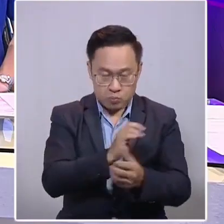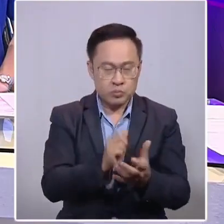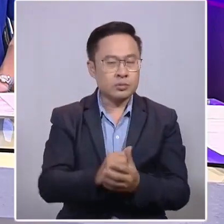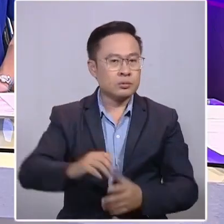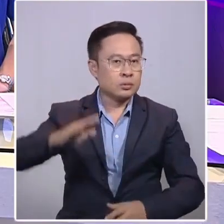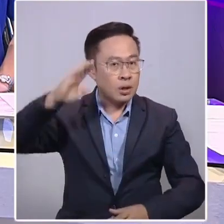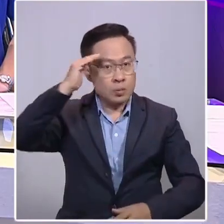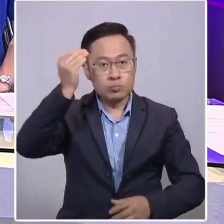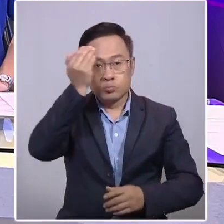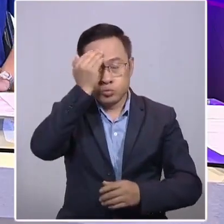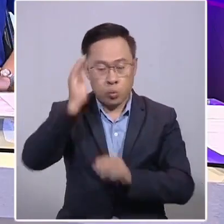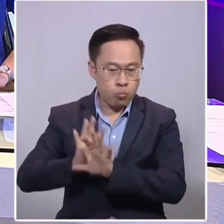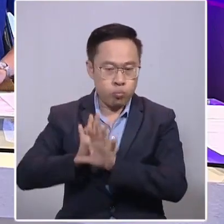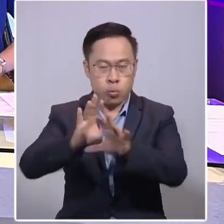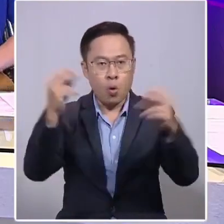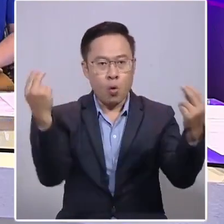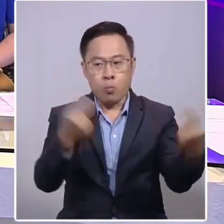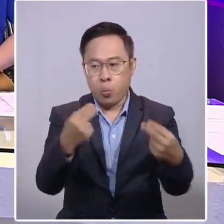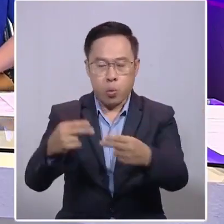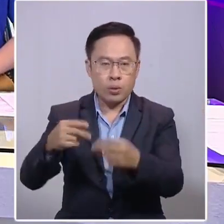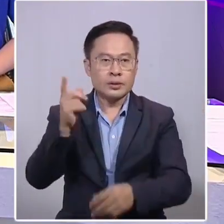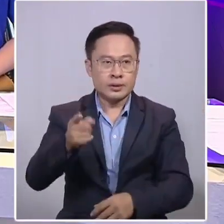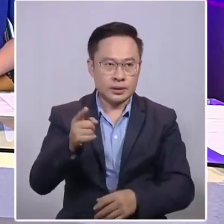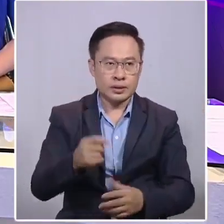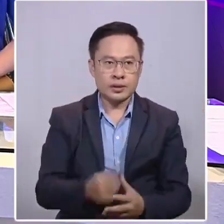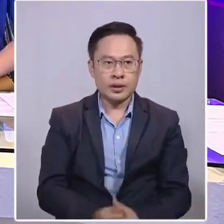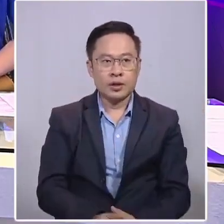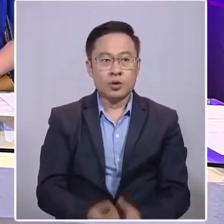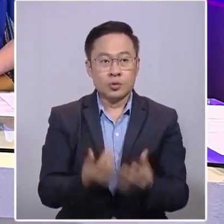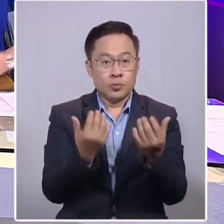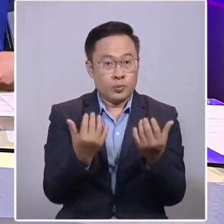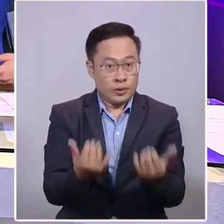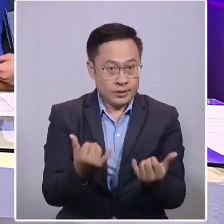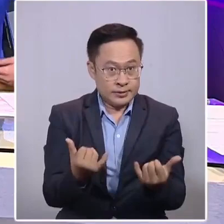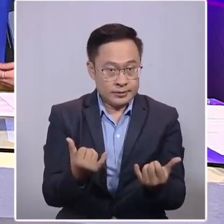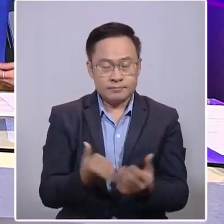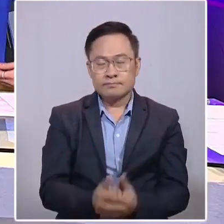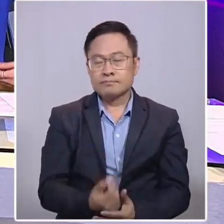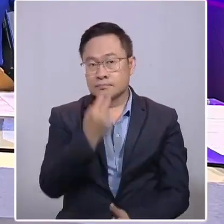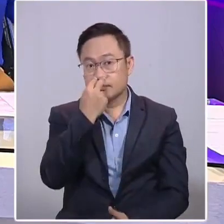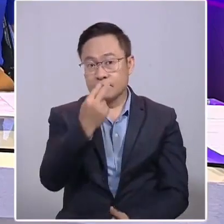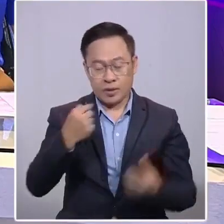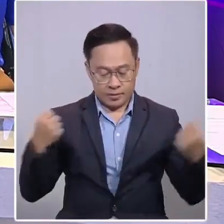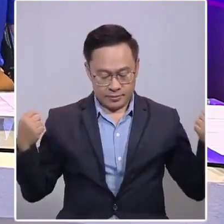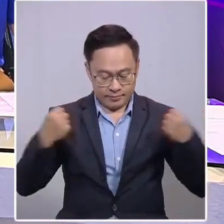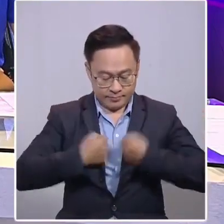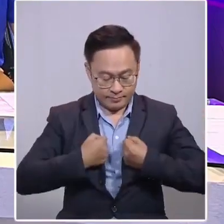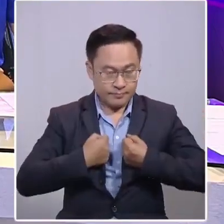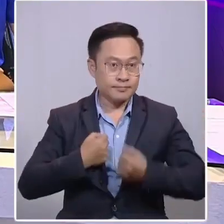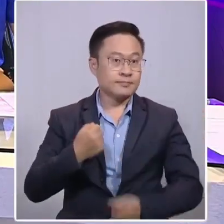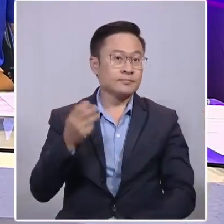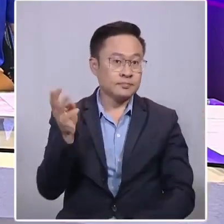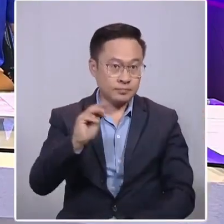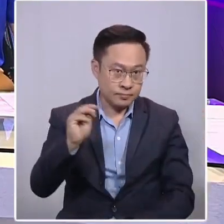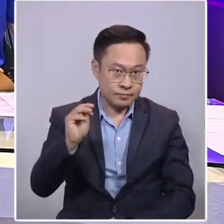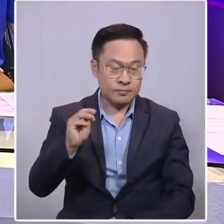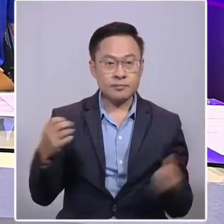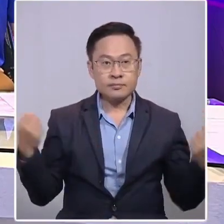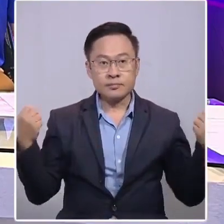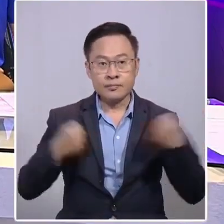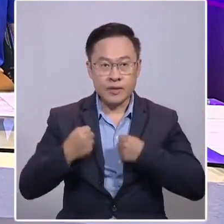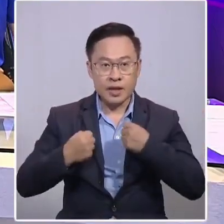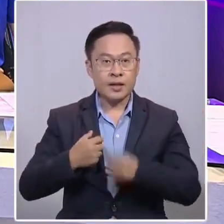แต่ว่าช่วงแรกก่อนที่เราจะไปติดตามข่าวกันเห็นเสื้อที่เรา 2คนใส่สีสันสวยงามนะอันนี้เป็นเสื้อจากโครงการ MCOT